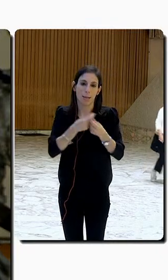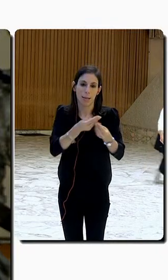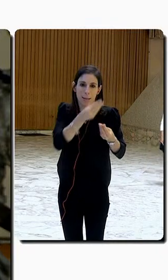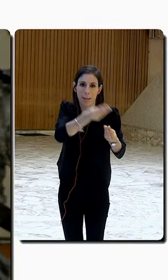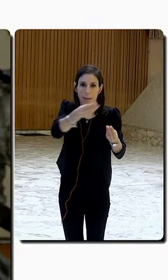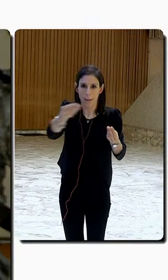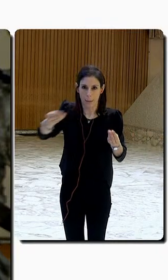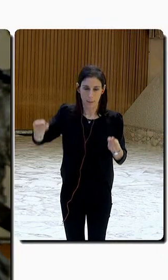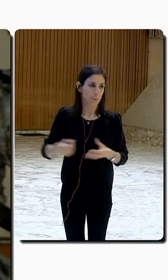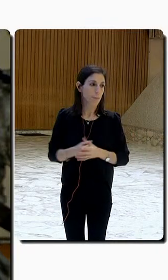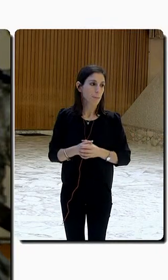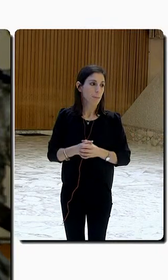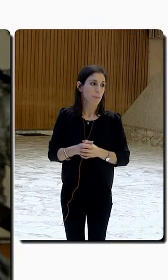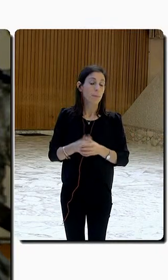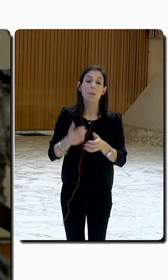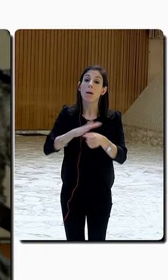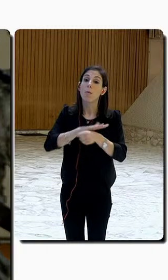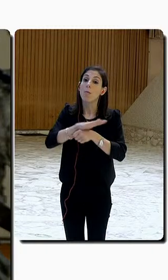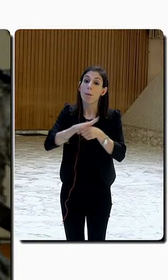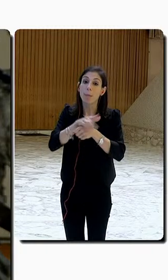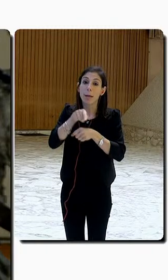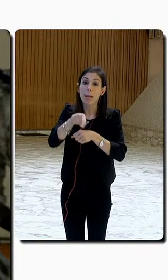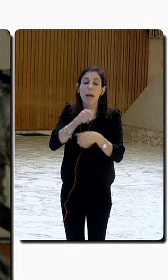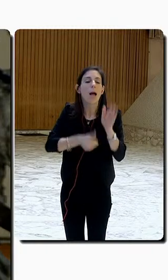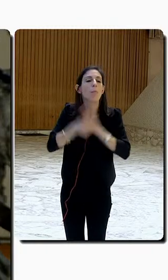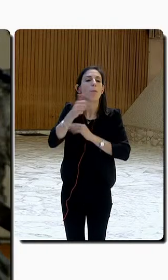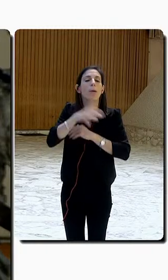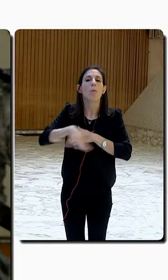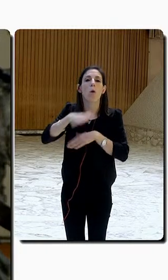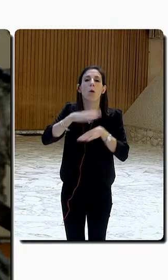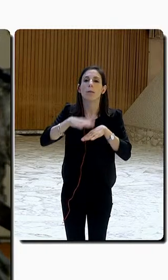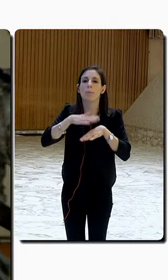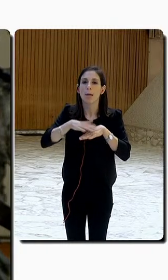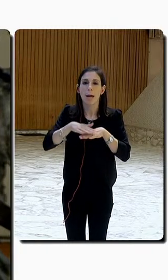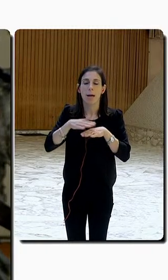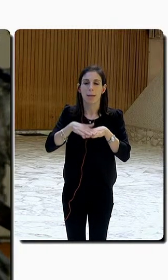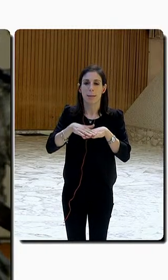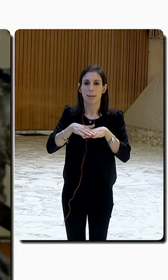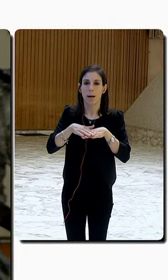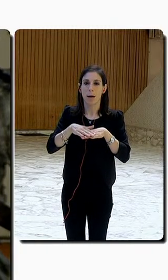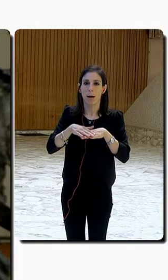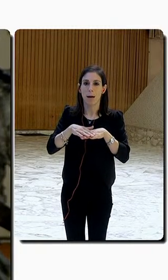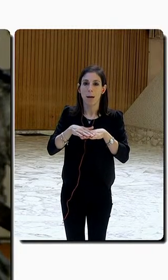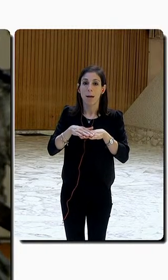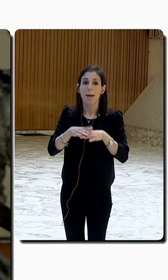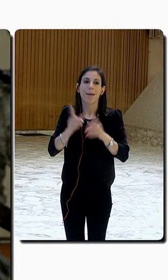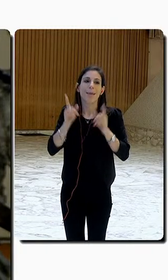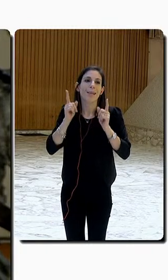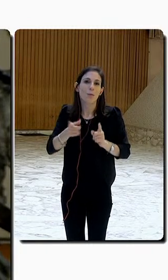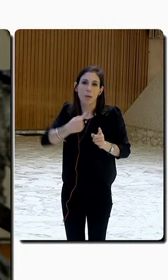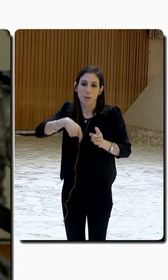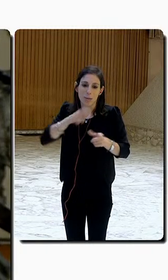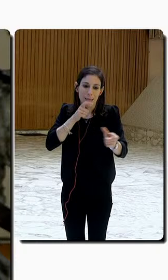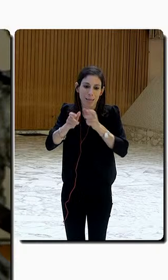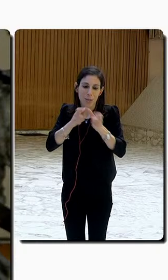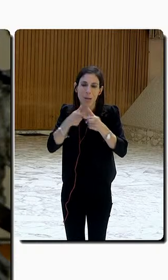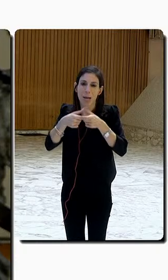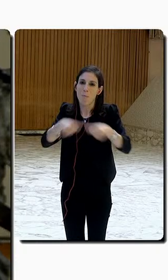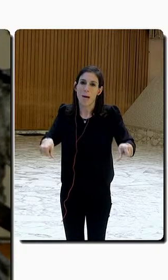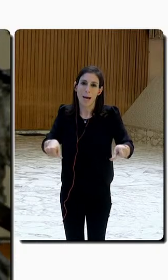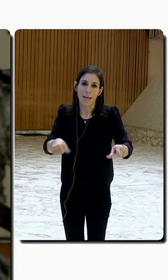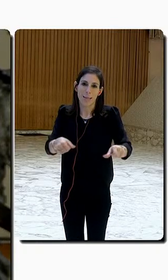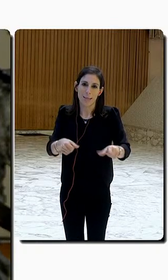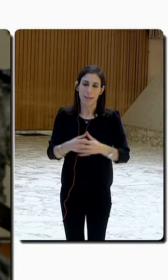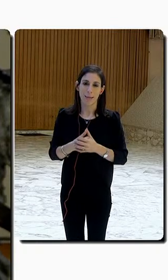La famille est le premier lieu d'expérience et d'épanouissement de notre nature relationnelle, donc le premier lieu de